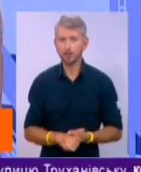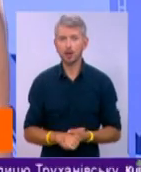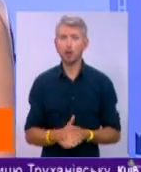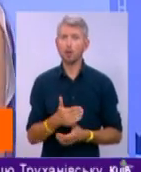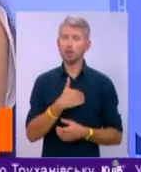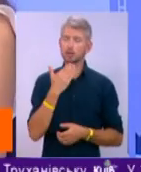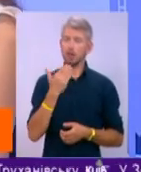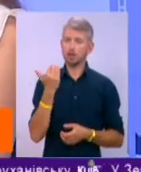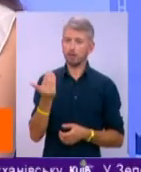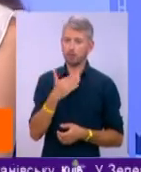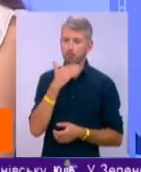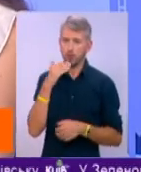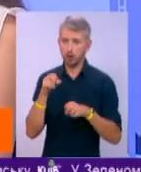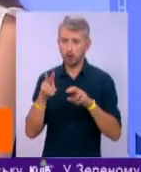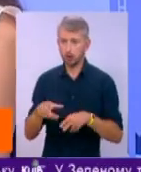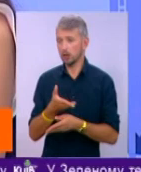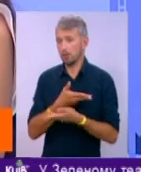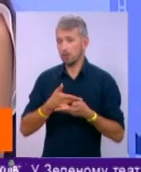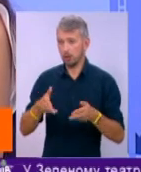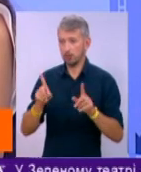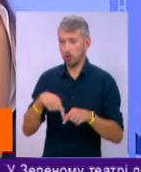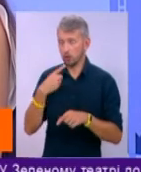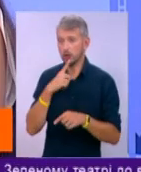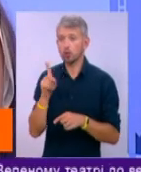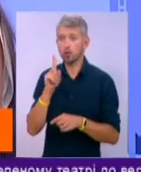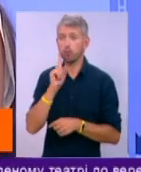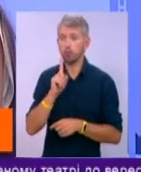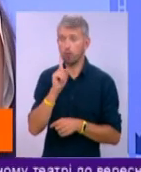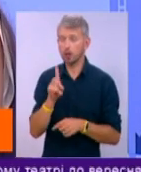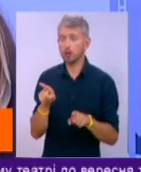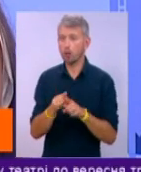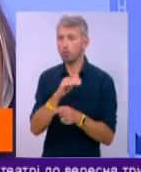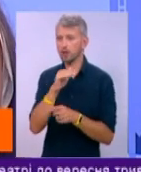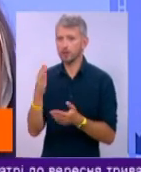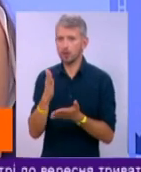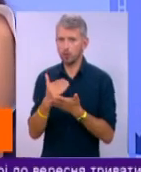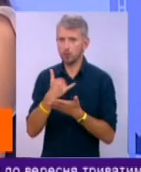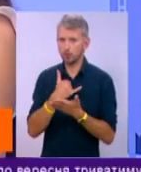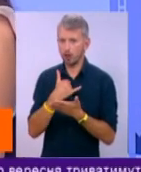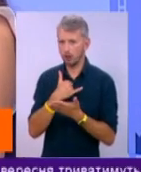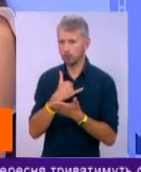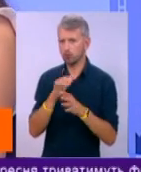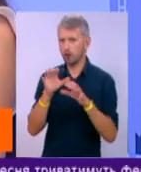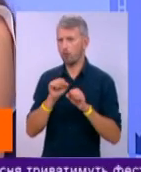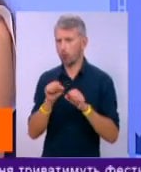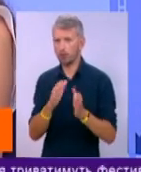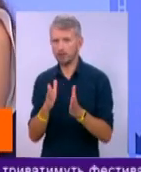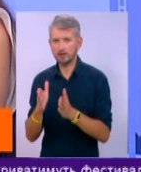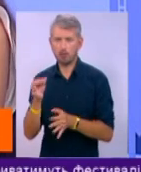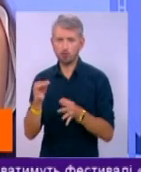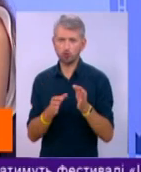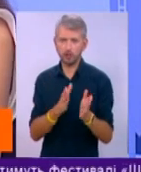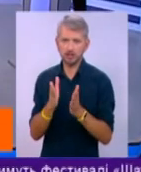хотіла запитати вас. От багато експертів, ми, зокрема, з вами теж говорили, що поки от на такому рівні знаходиться у нас правоохоронна система і судова система,